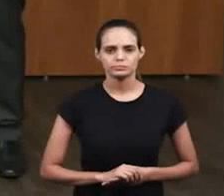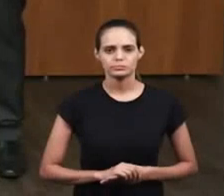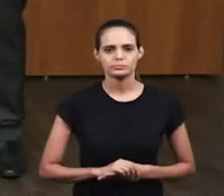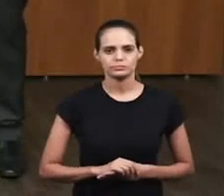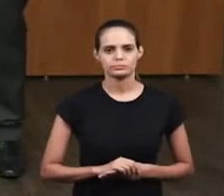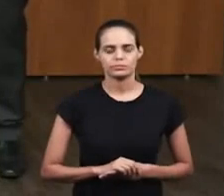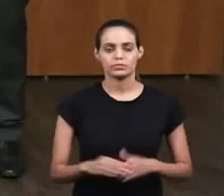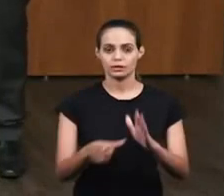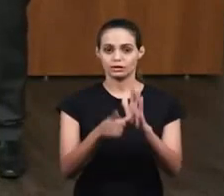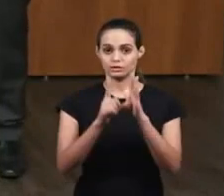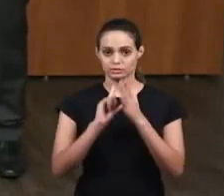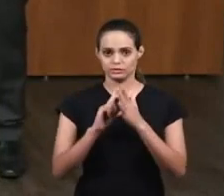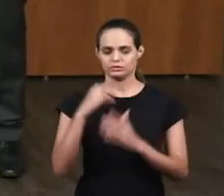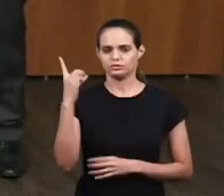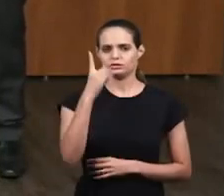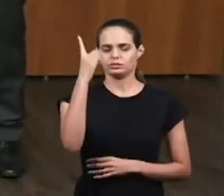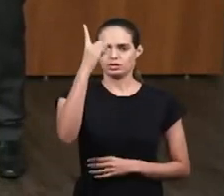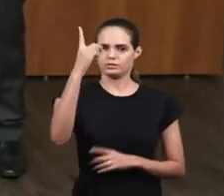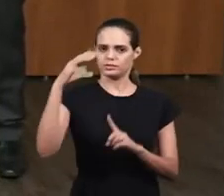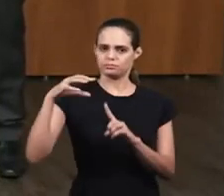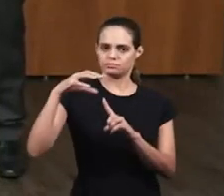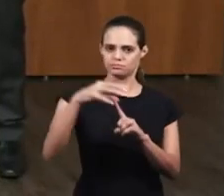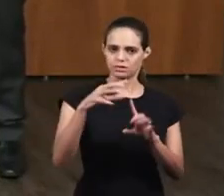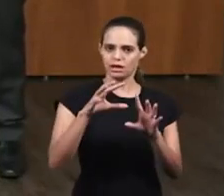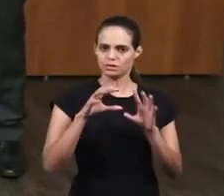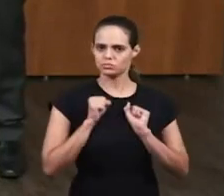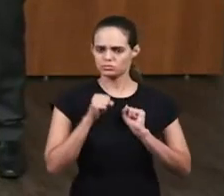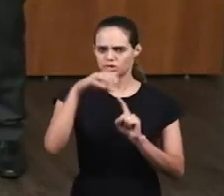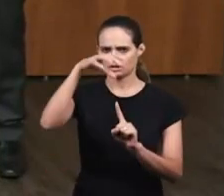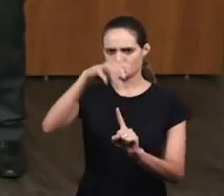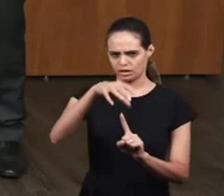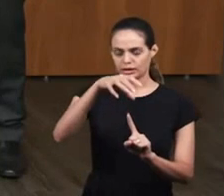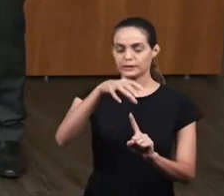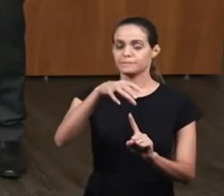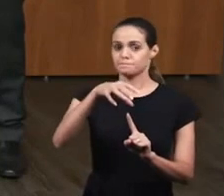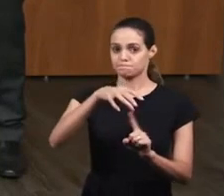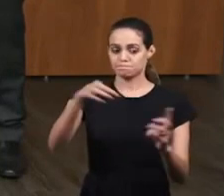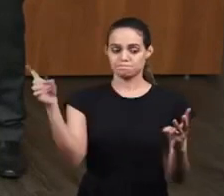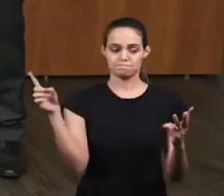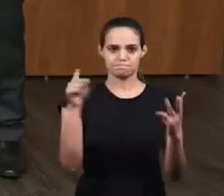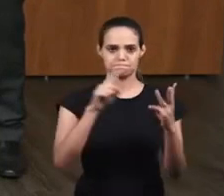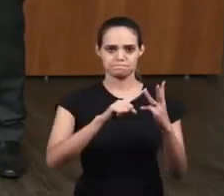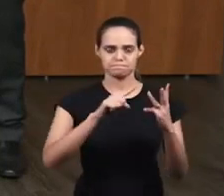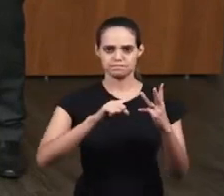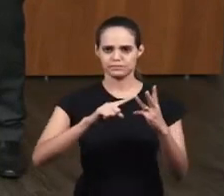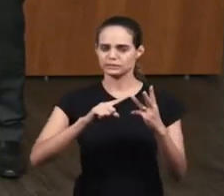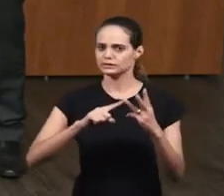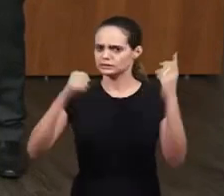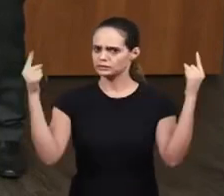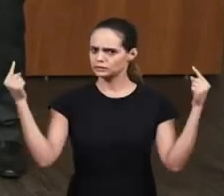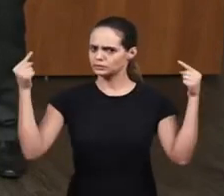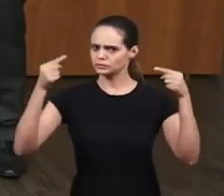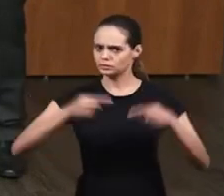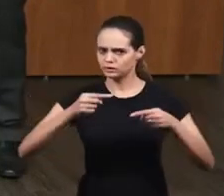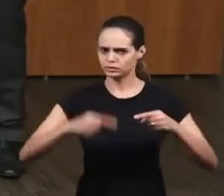Und noch bevor David als König übernimmt, so war sein großer Kampf der gegen